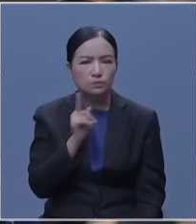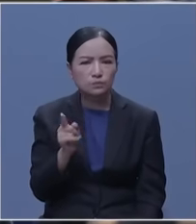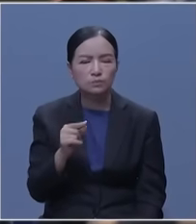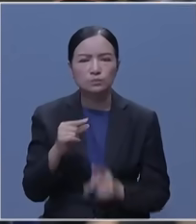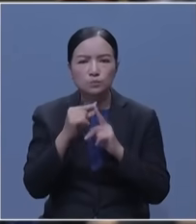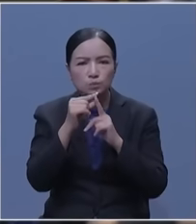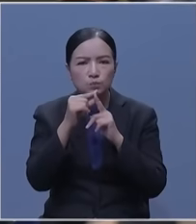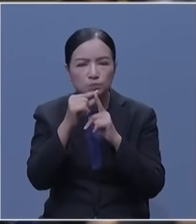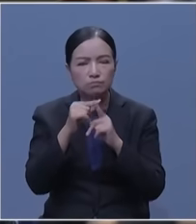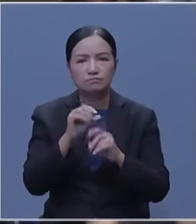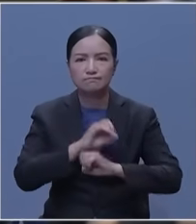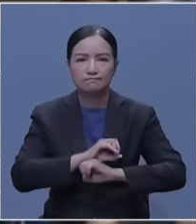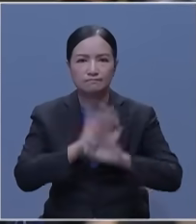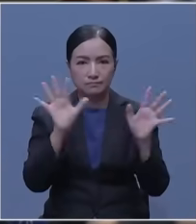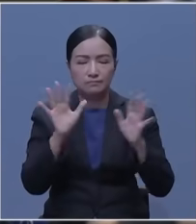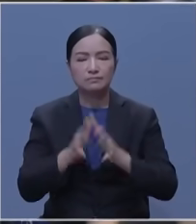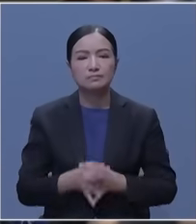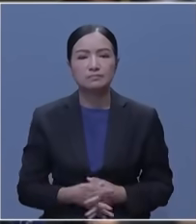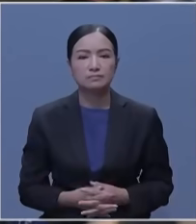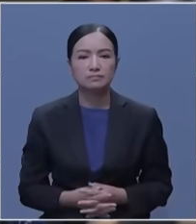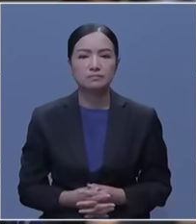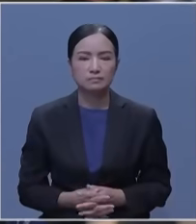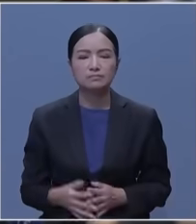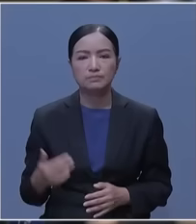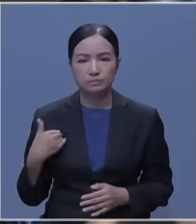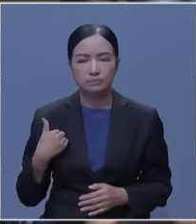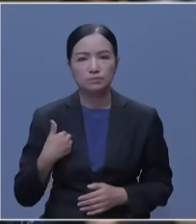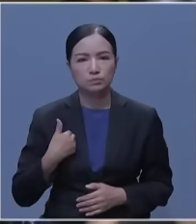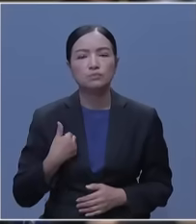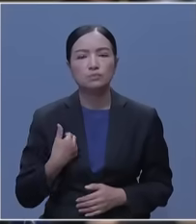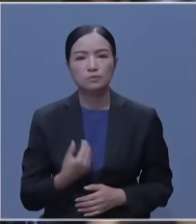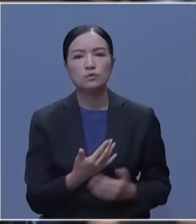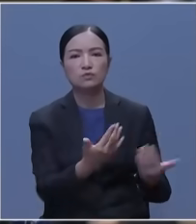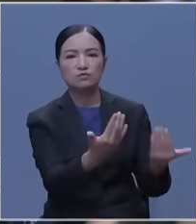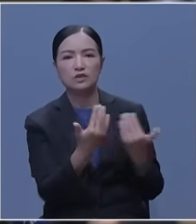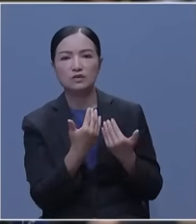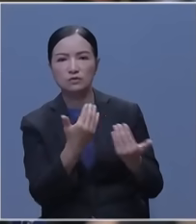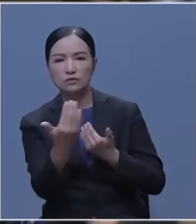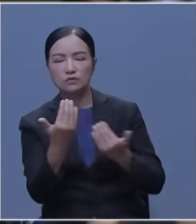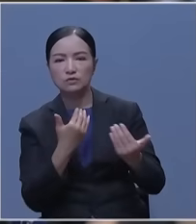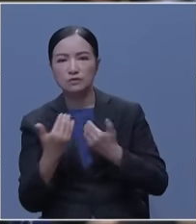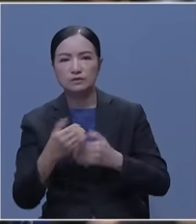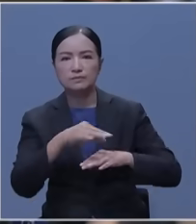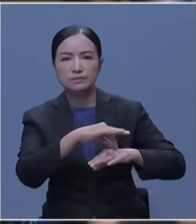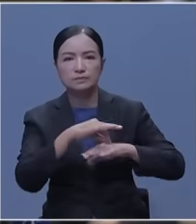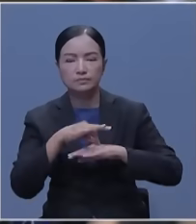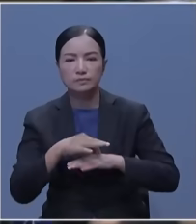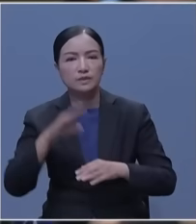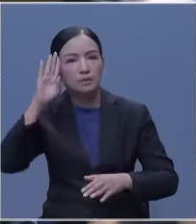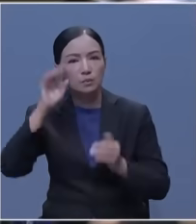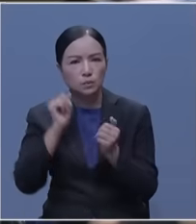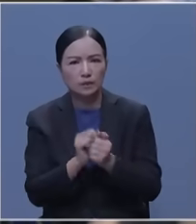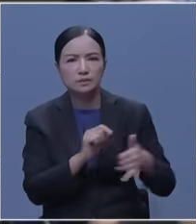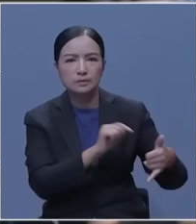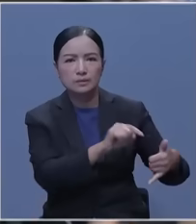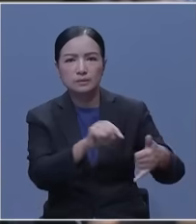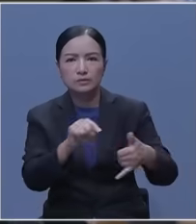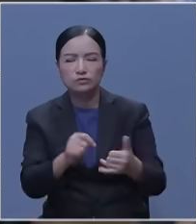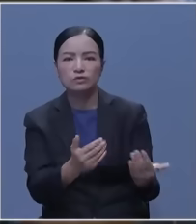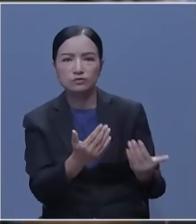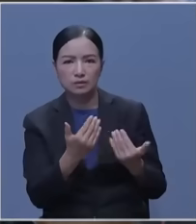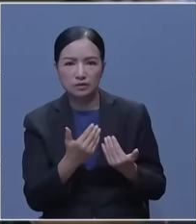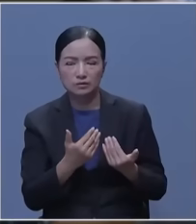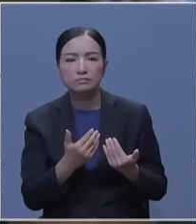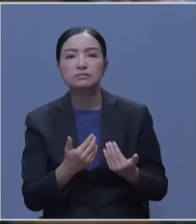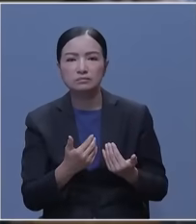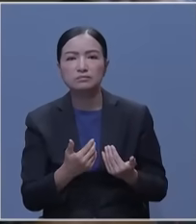ำพูดเนี่ยมันก็ค่อนข้างชัดเจนว่ามันมีการขอมาเยอะนะครับซึ่งคำพูดตรงนี้มันก็ค่อนข้างชัดเจนว่